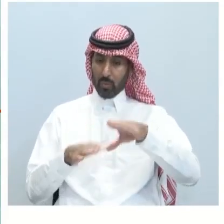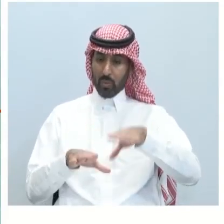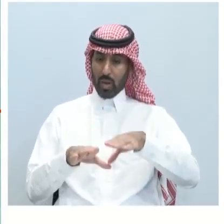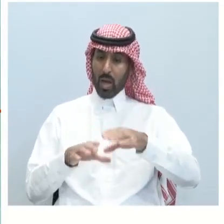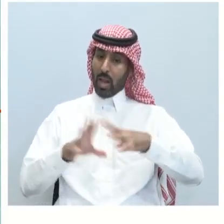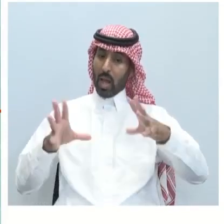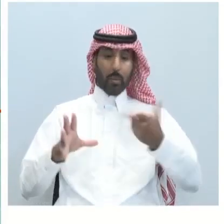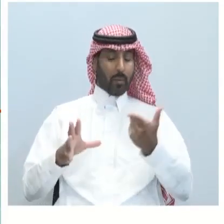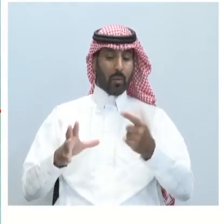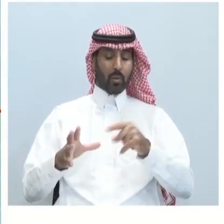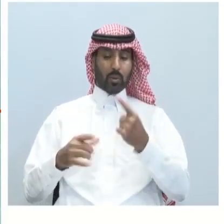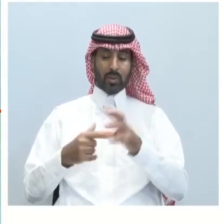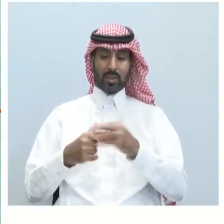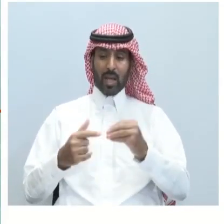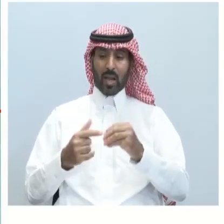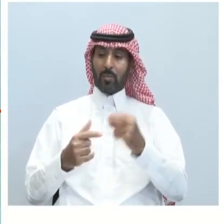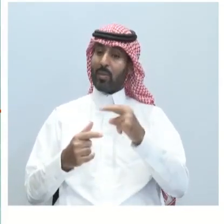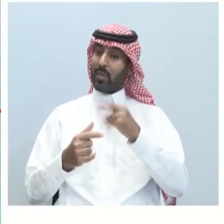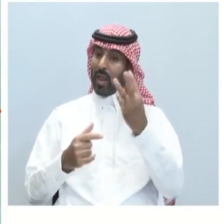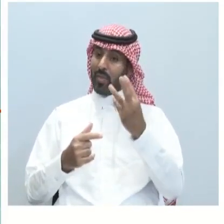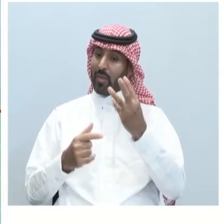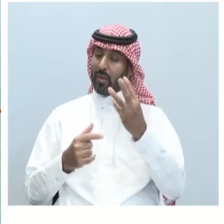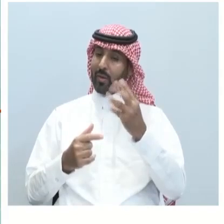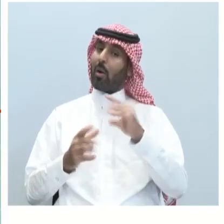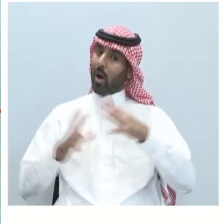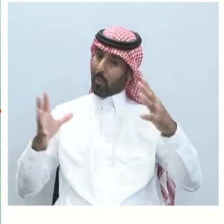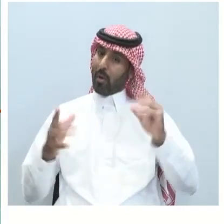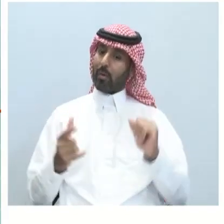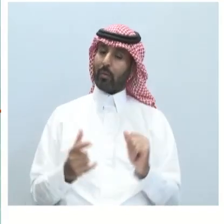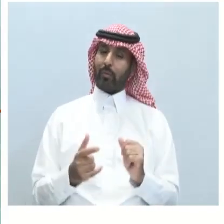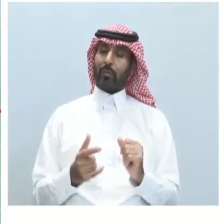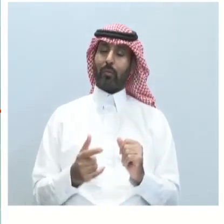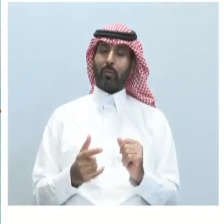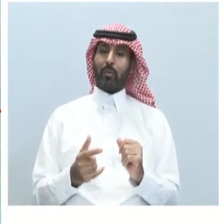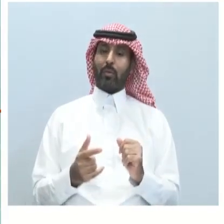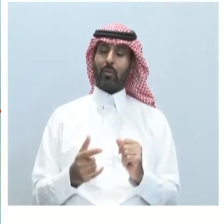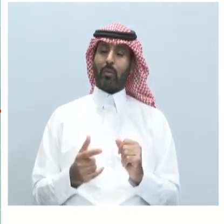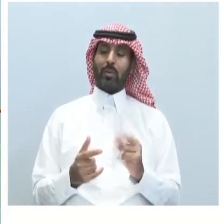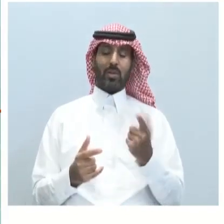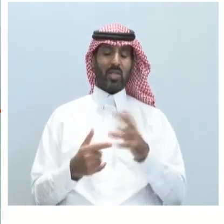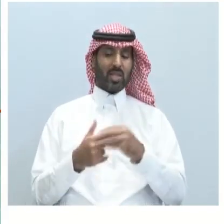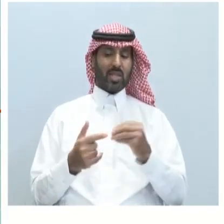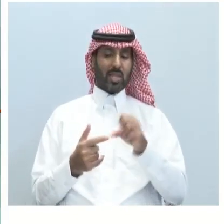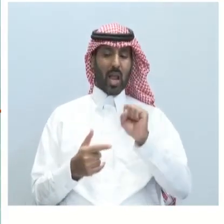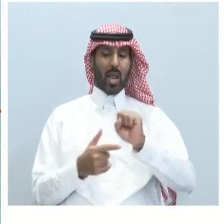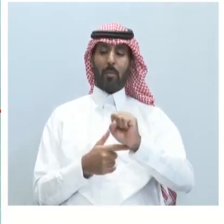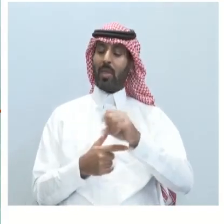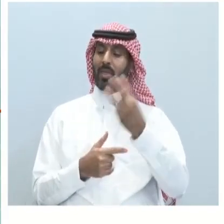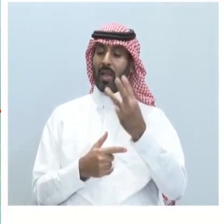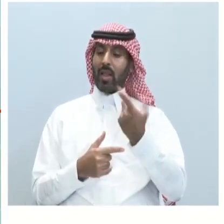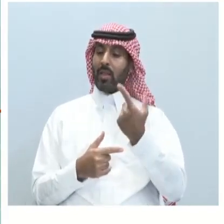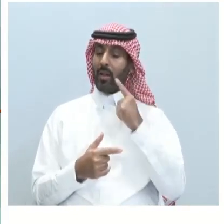قيمه اس سالب ثلاثه او السالب 11 اس سالب ثلاثه هي اكبر قيمه طيب والسالب ثلاثه لمين لايون